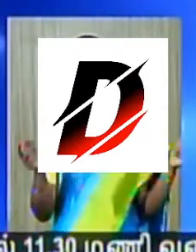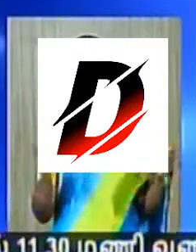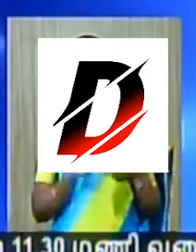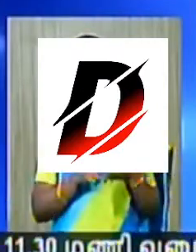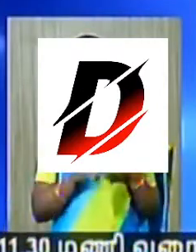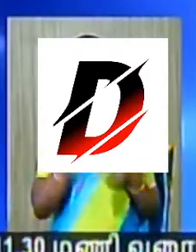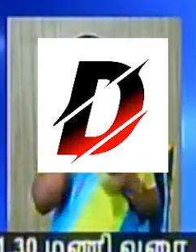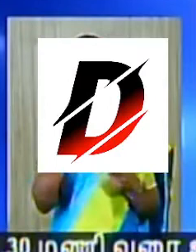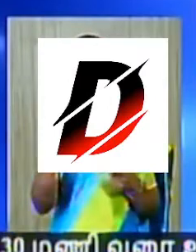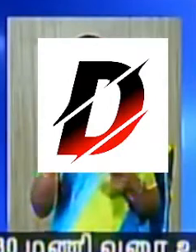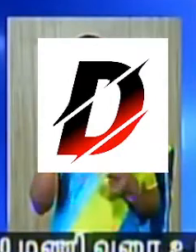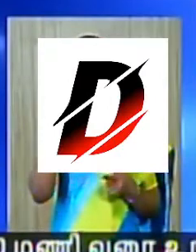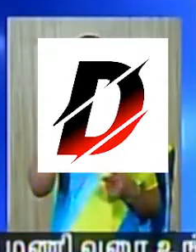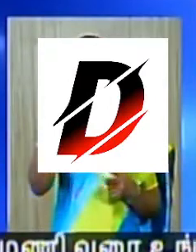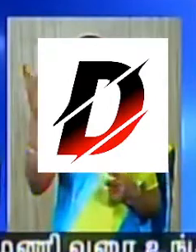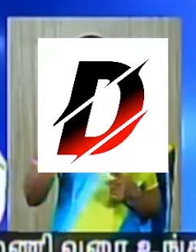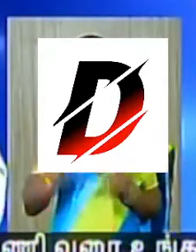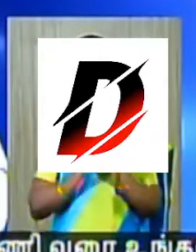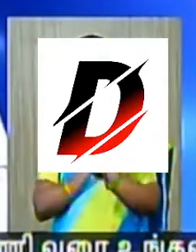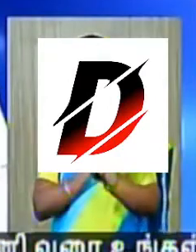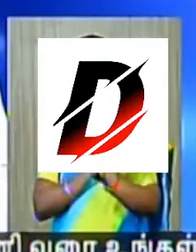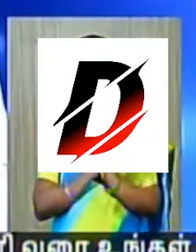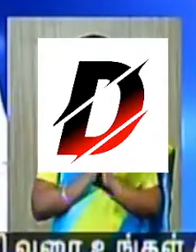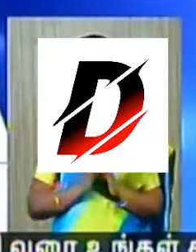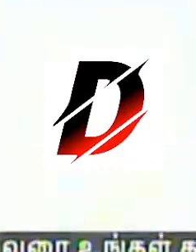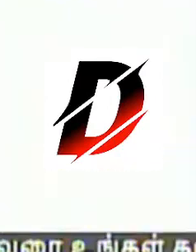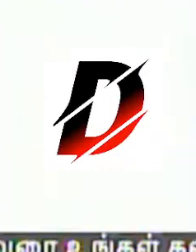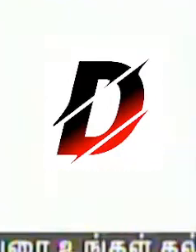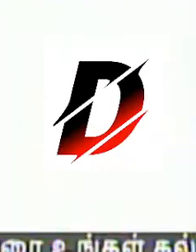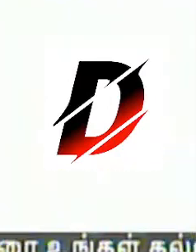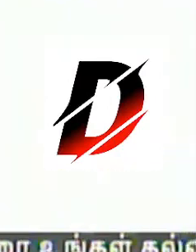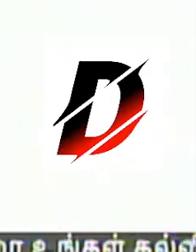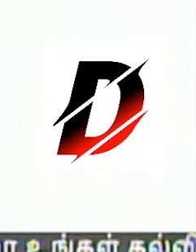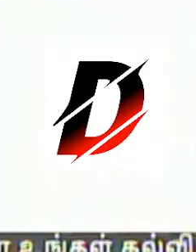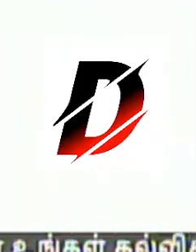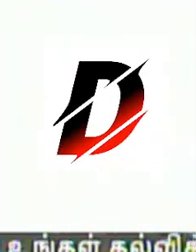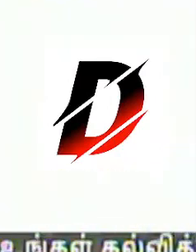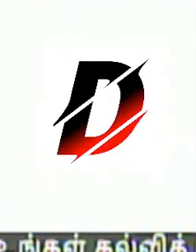இருக்கின்றோம். நன்றி, வணக்கம். காட் பிளஸ் யூ.